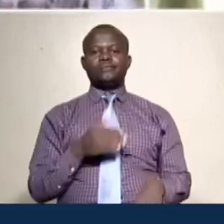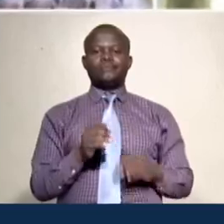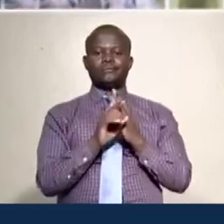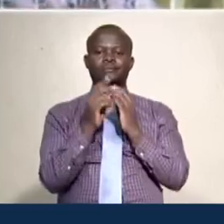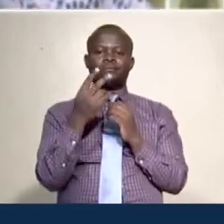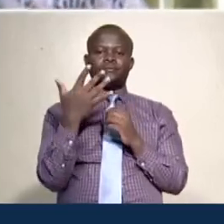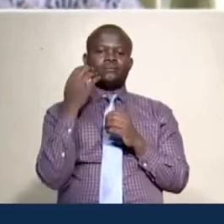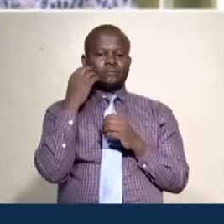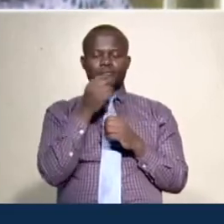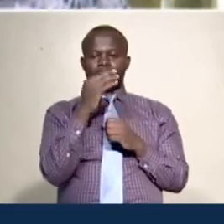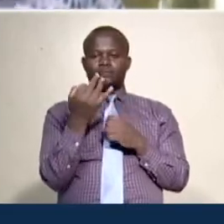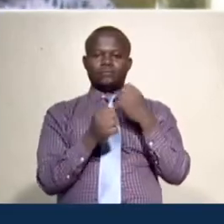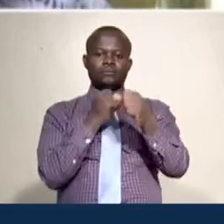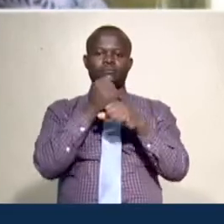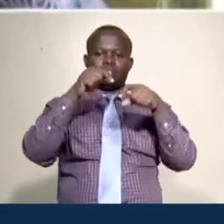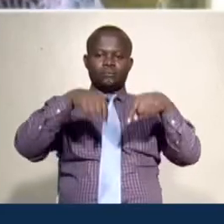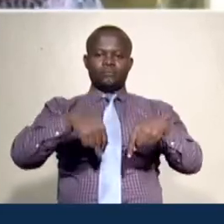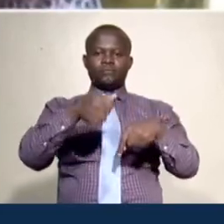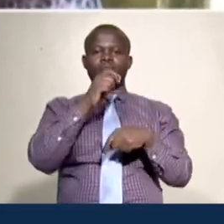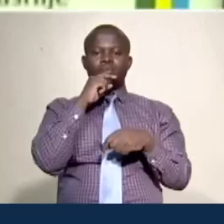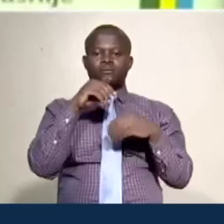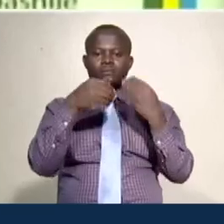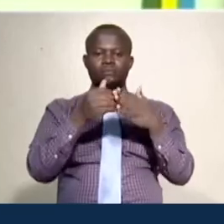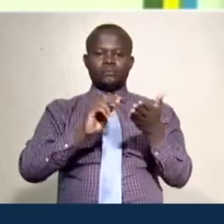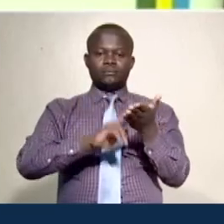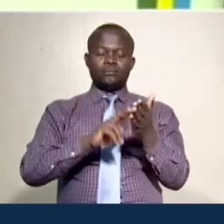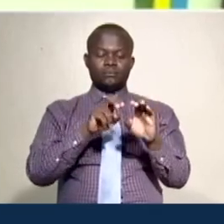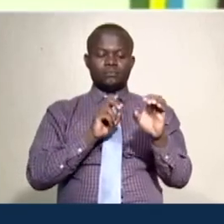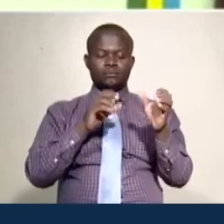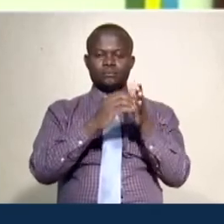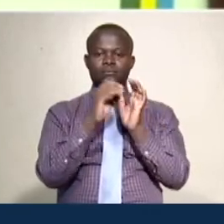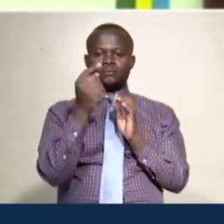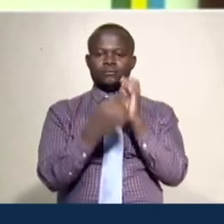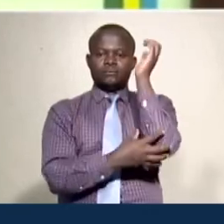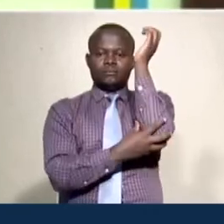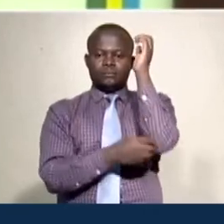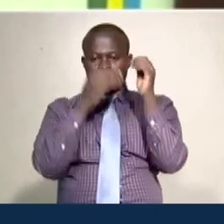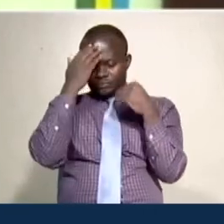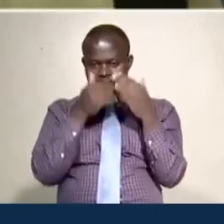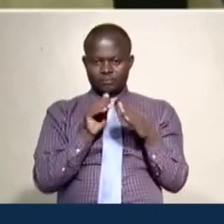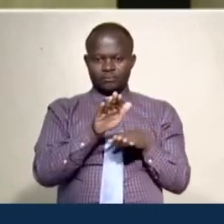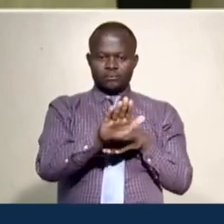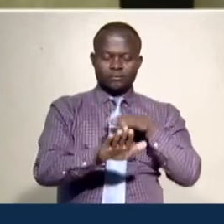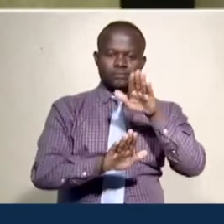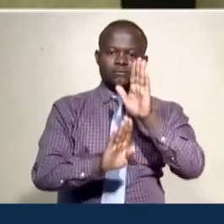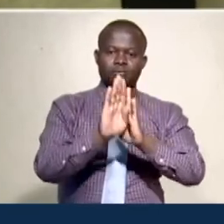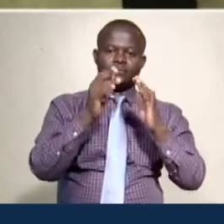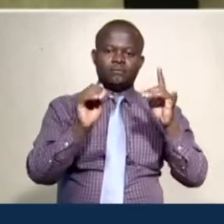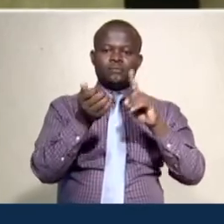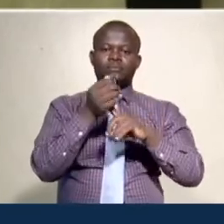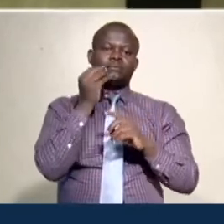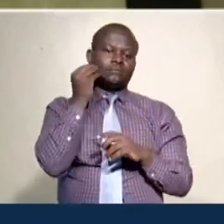ya 25 werurwe uyu mwaka uyu mugabo yahawe icyemezo cy'uko avuye mu cyiciro cya mbere cy'ubudehe bitewe n'intambwe y'iterambere amaze kugeraho mu